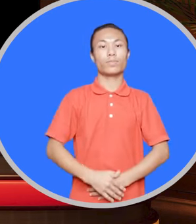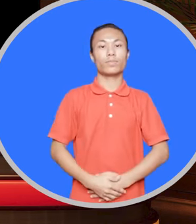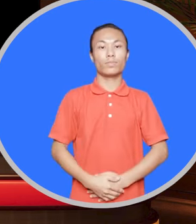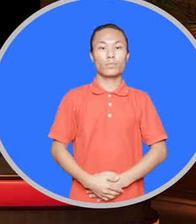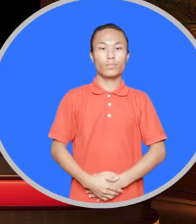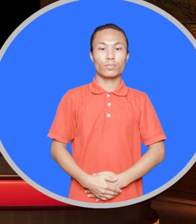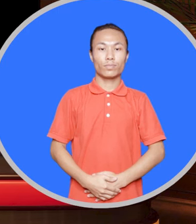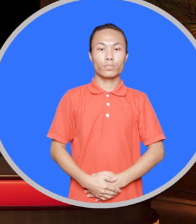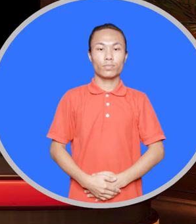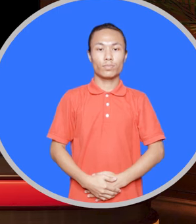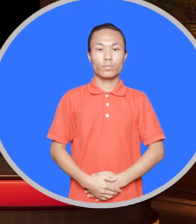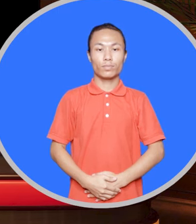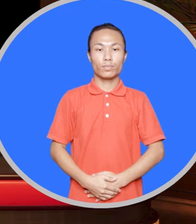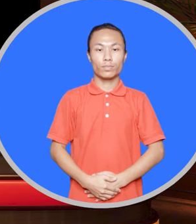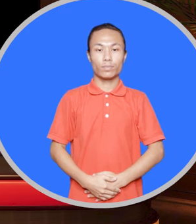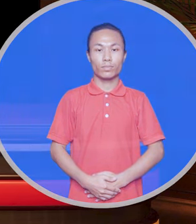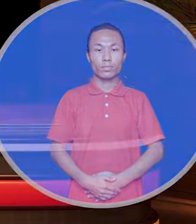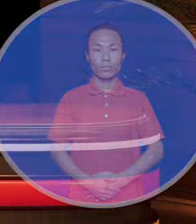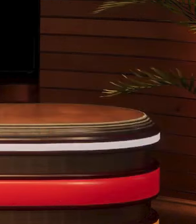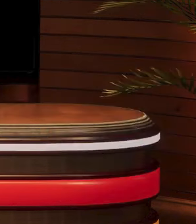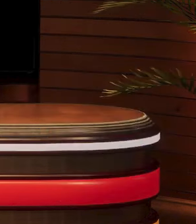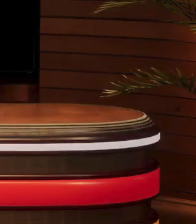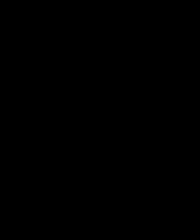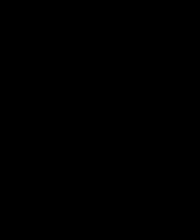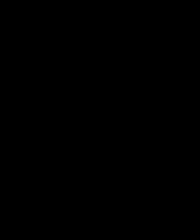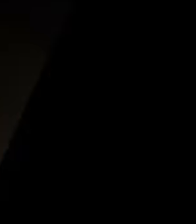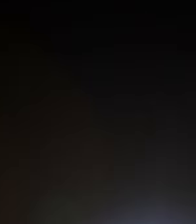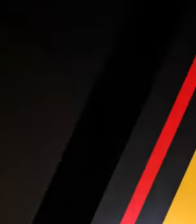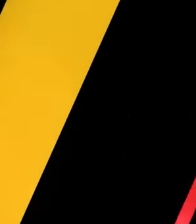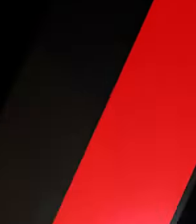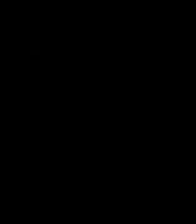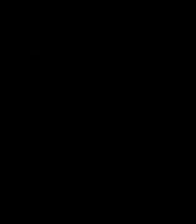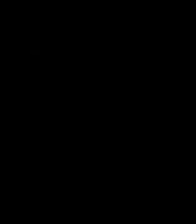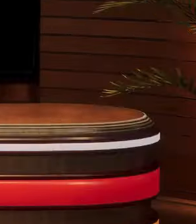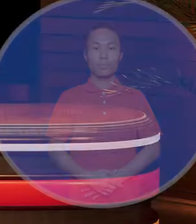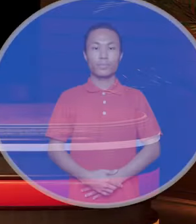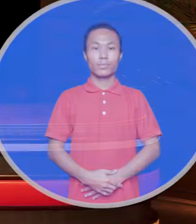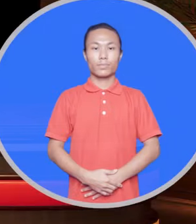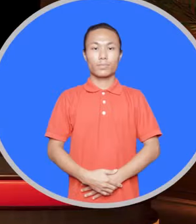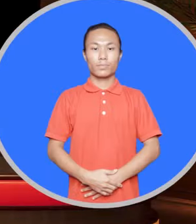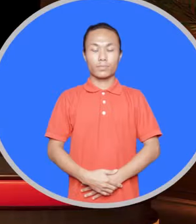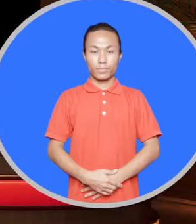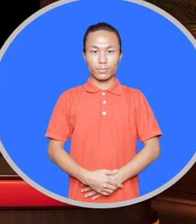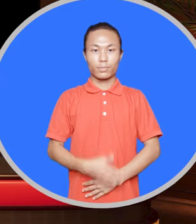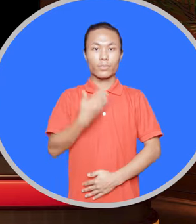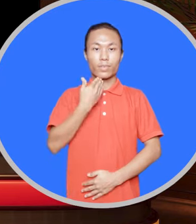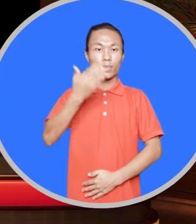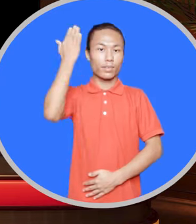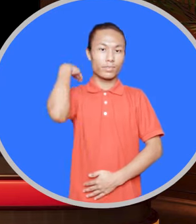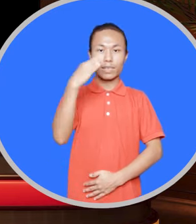ကောင့်ထယ်ဖော်ဆောင်ပေးနိုင်မှာဖြစ်တယ်လို့ဆက်လက်ဖော်ပြထားပါတယ်ဆက်လက်တင်ဆက်ပေးမယ့်သတင်းက